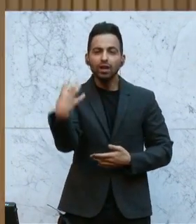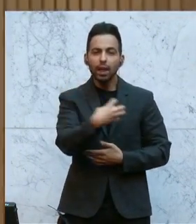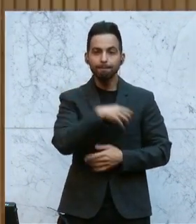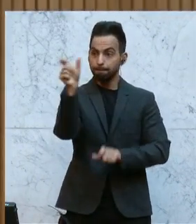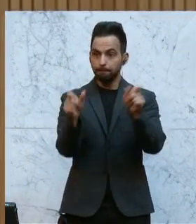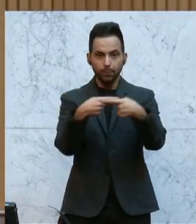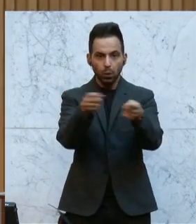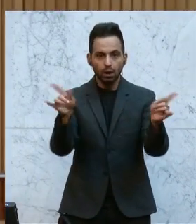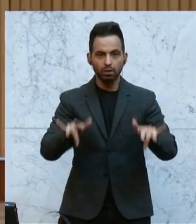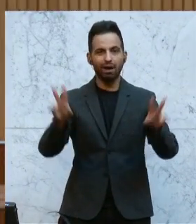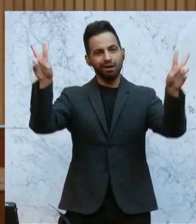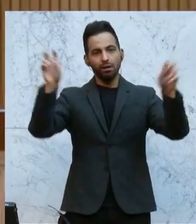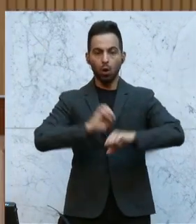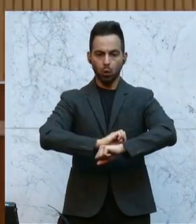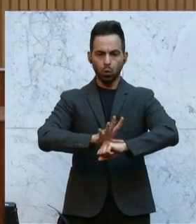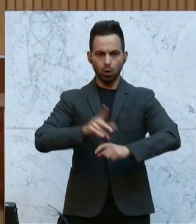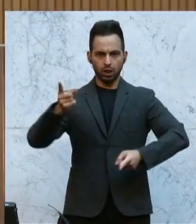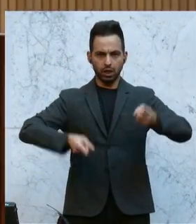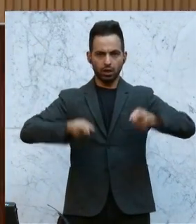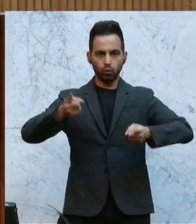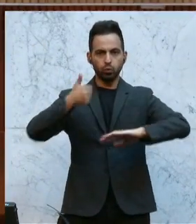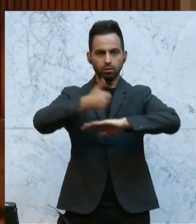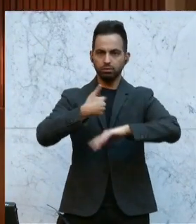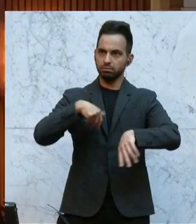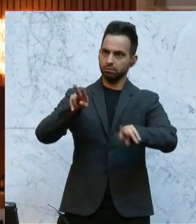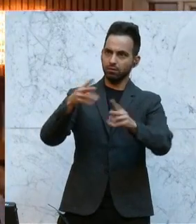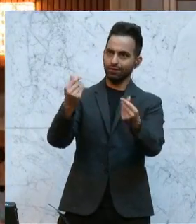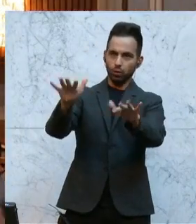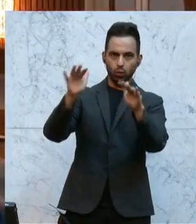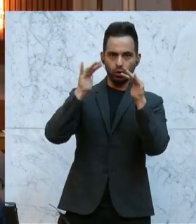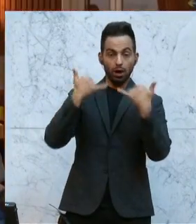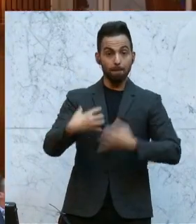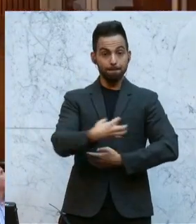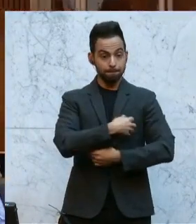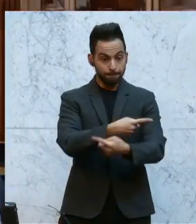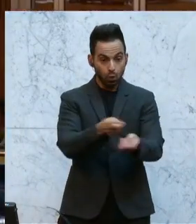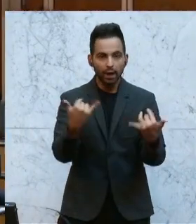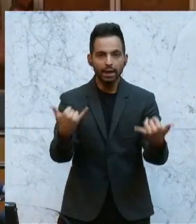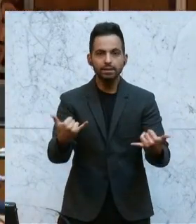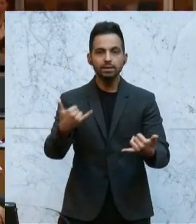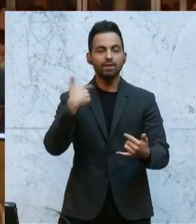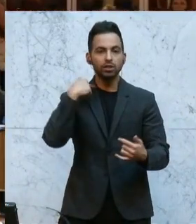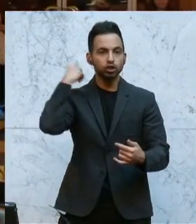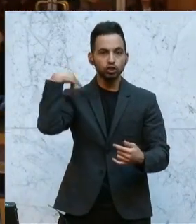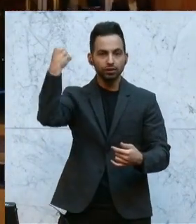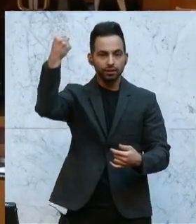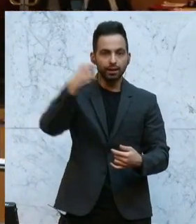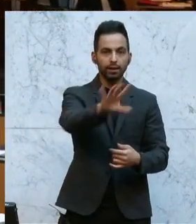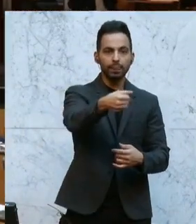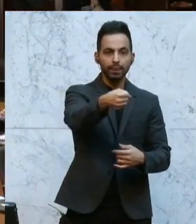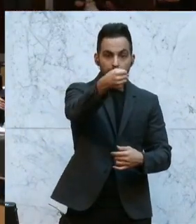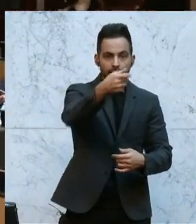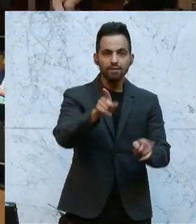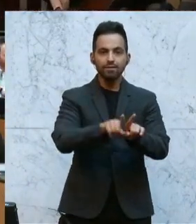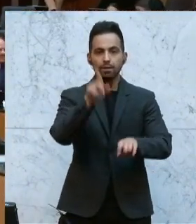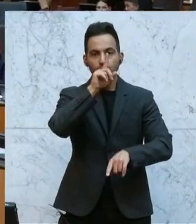als Corona-Diktatur wahrgenommen wurde, hat der Bürger einen Strick um den Hals bekommen und wurde versucht,